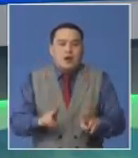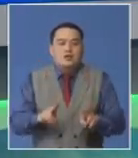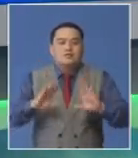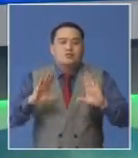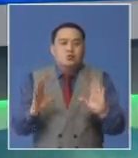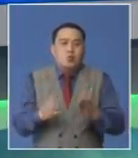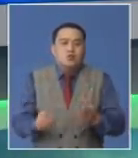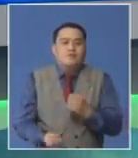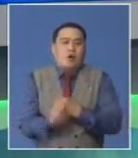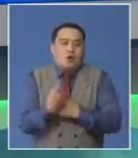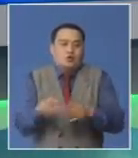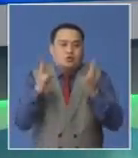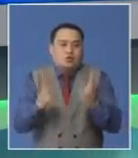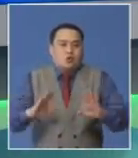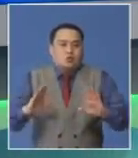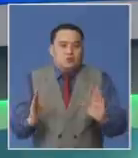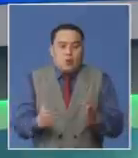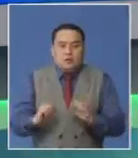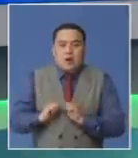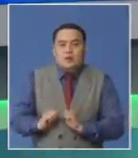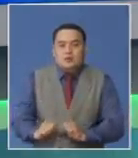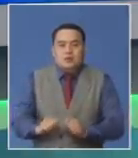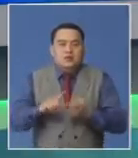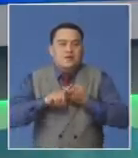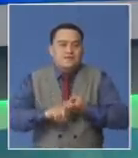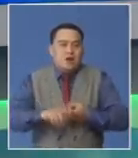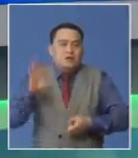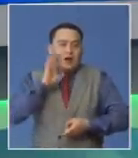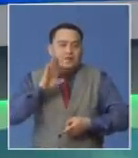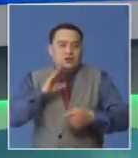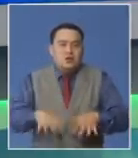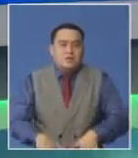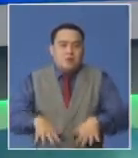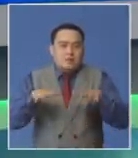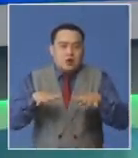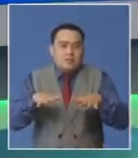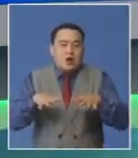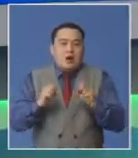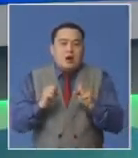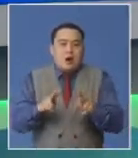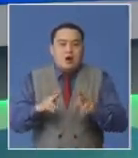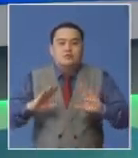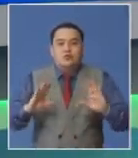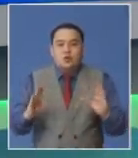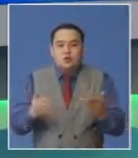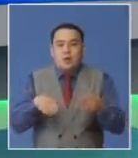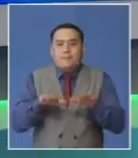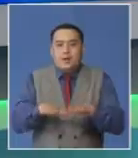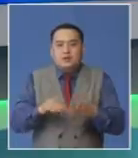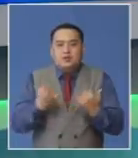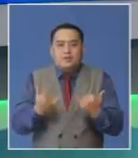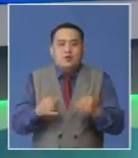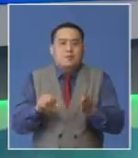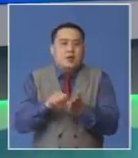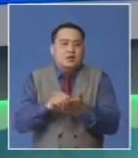в случаях возникновения чрезвычайной ситуации связанном с прохождением весеннего паводка а какова ситуация на местах